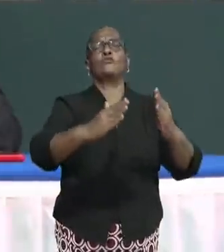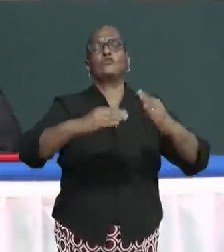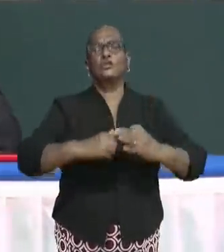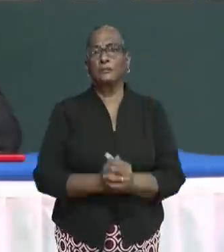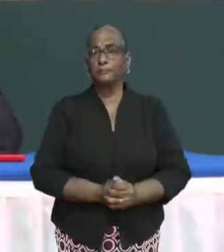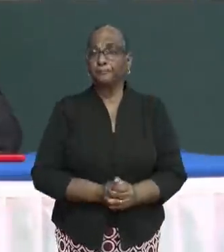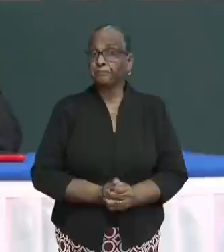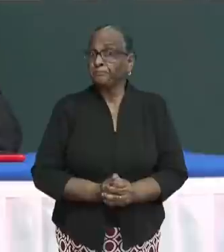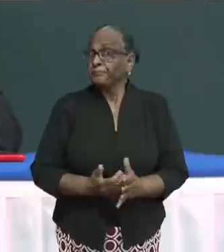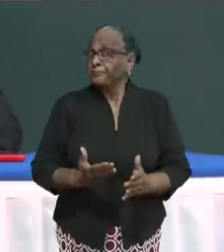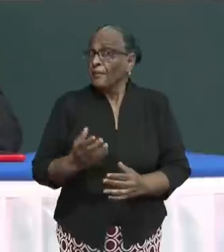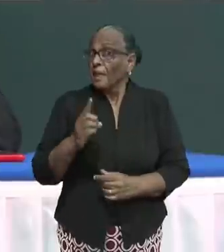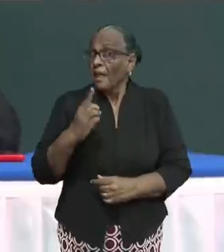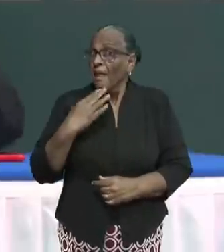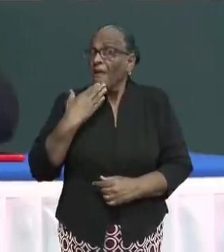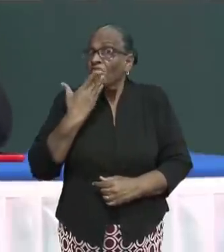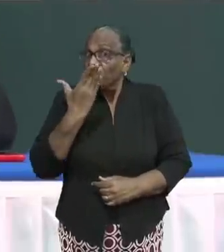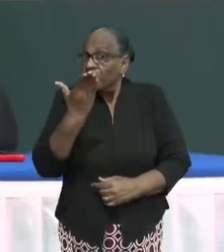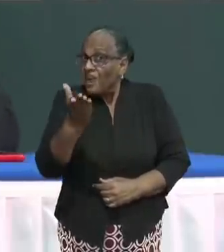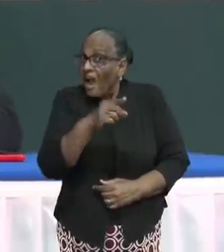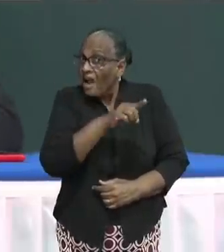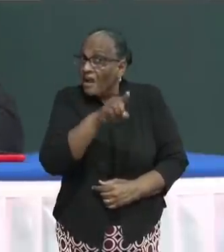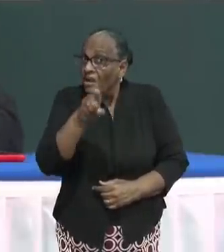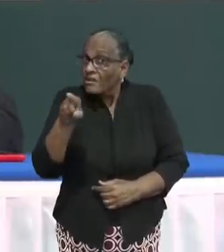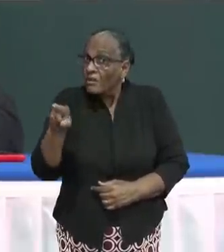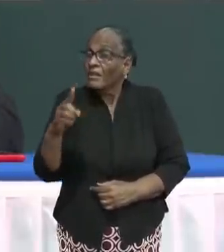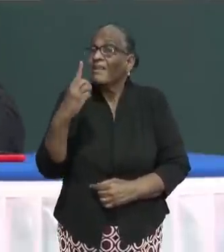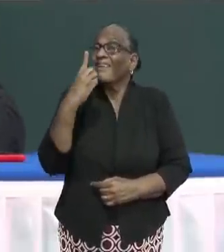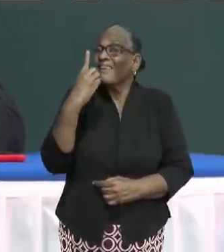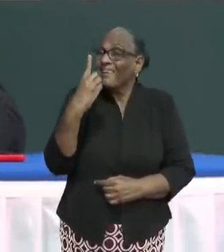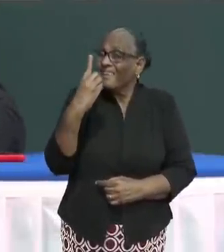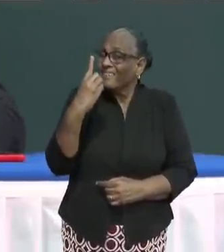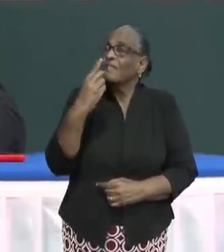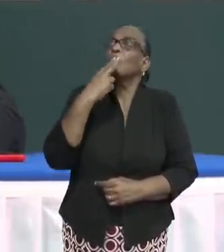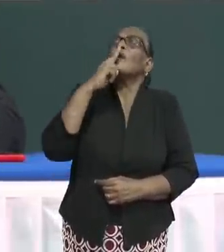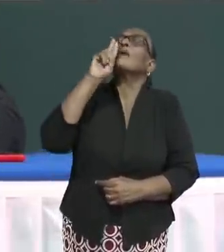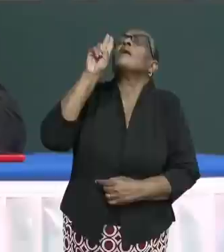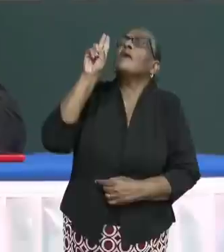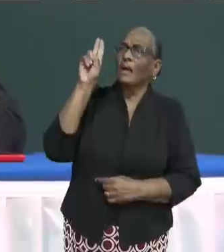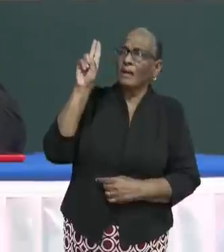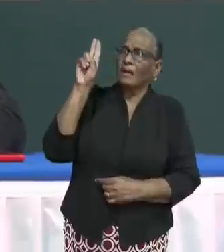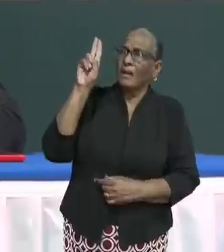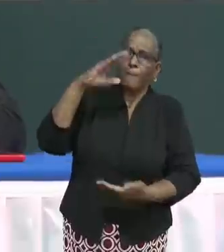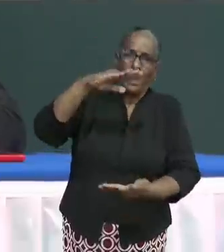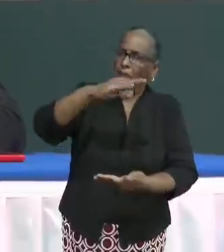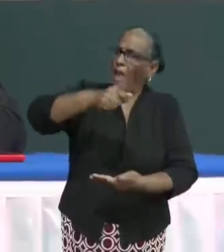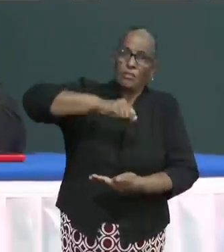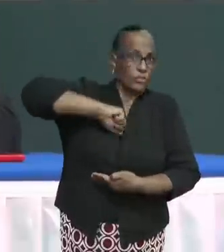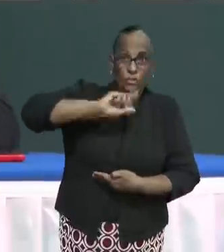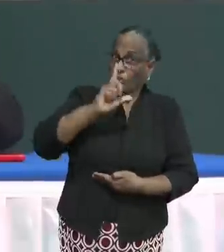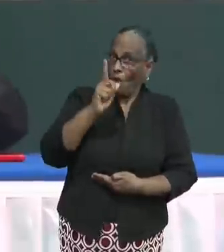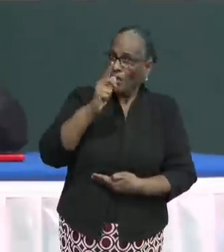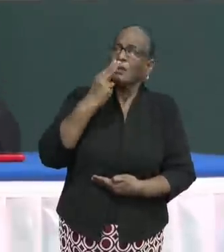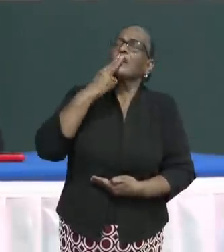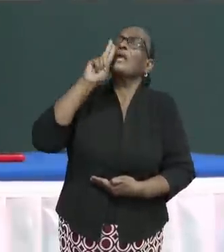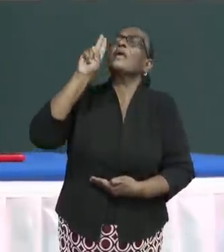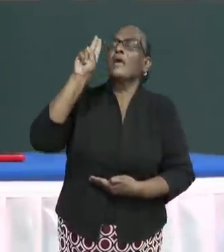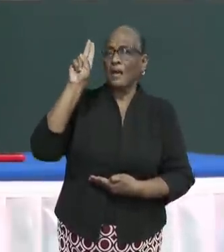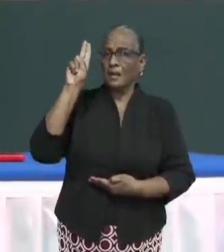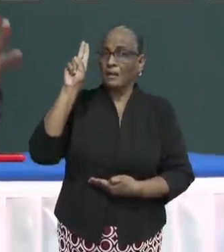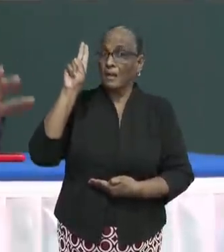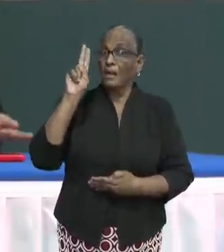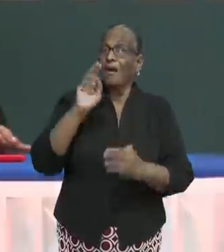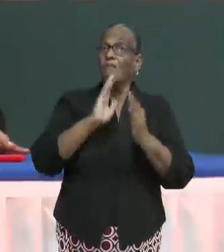dus me axi ono wansani de air lak if you no kis wan pakket no so kis den